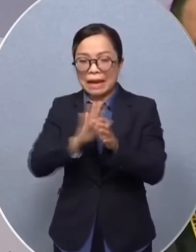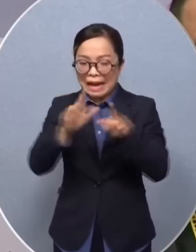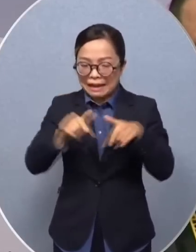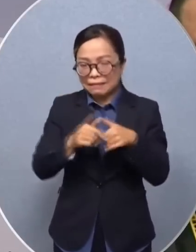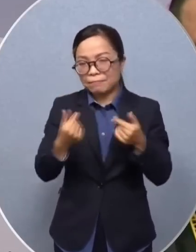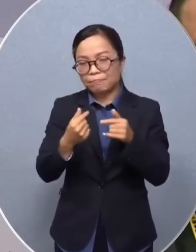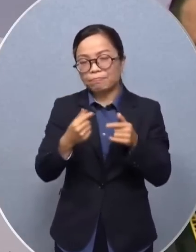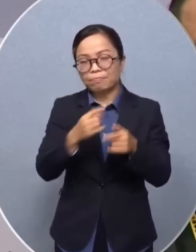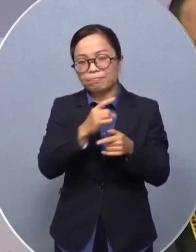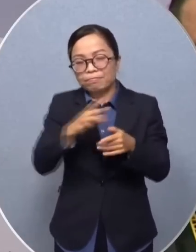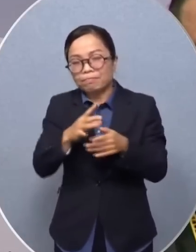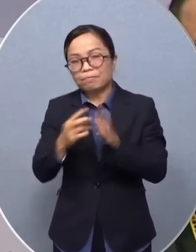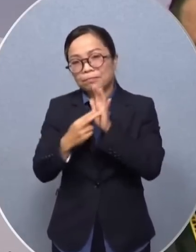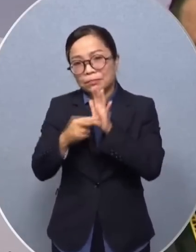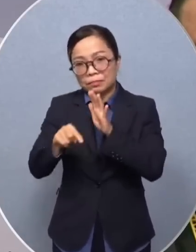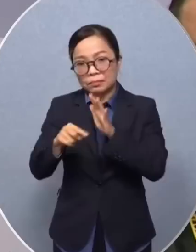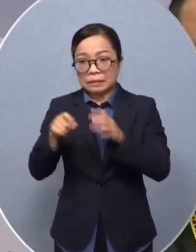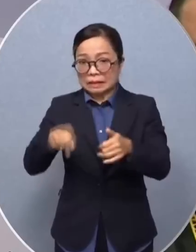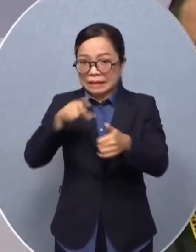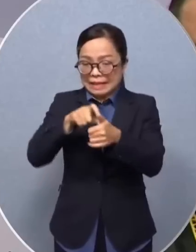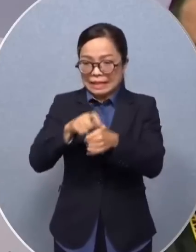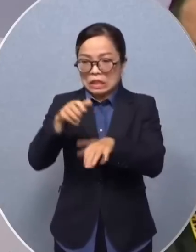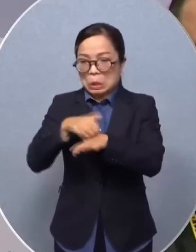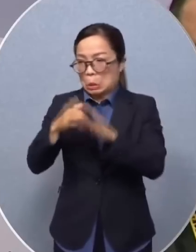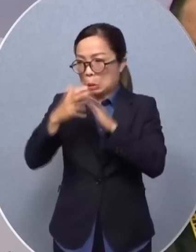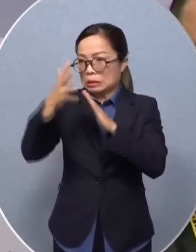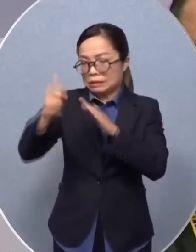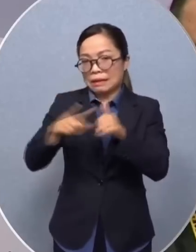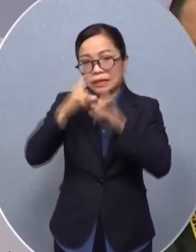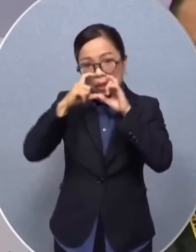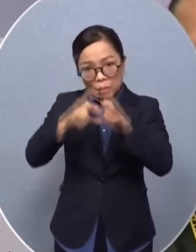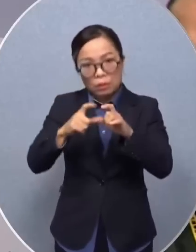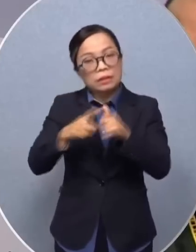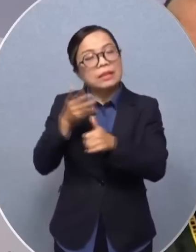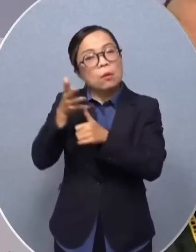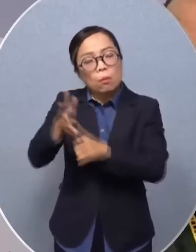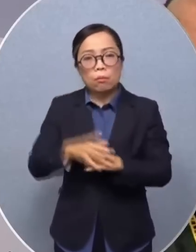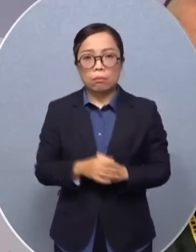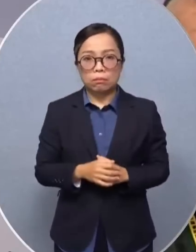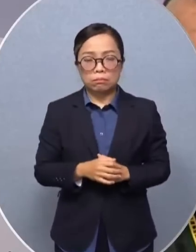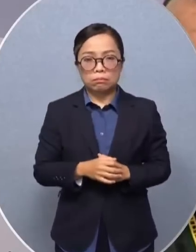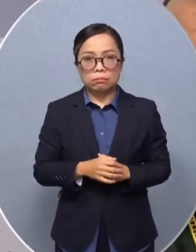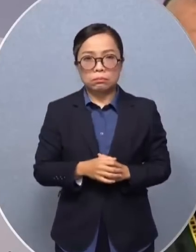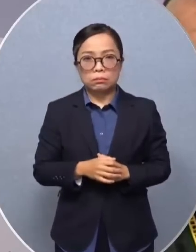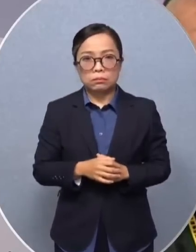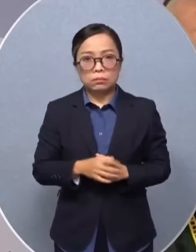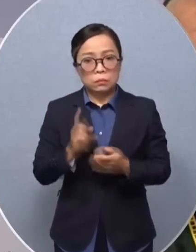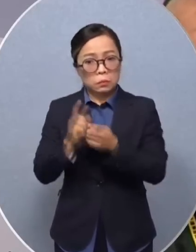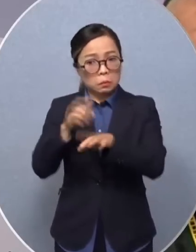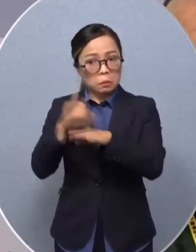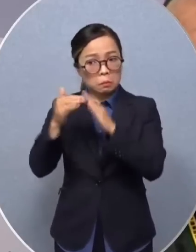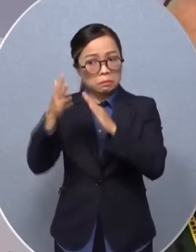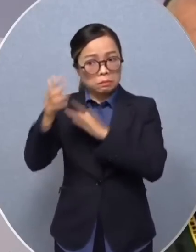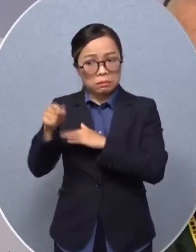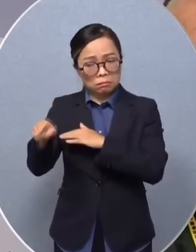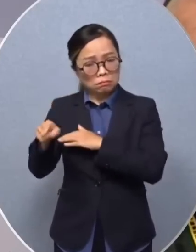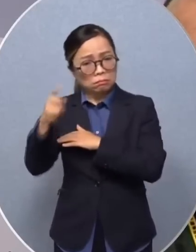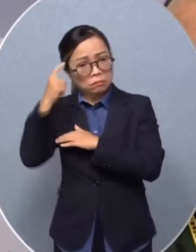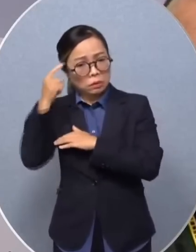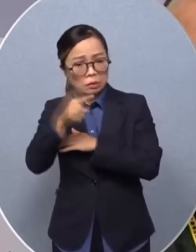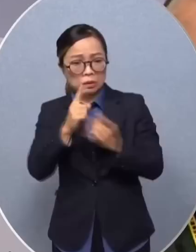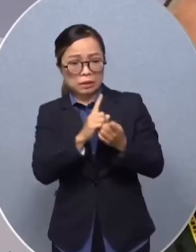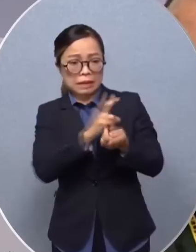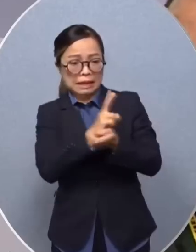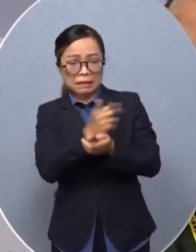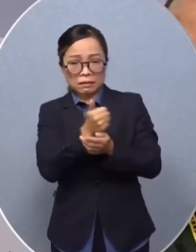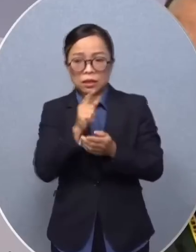比喻。因为这一题是侯市长先作答，所以先请教您。对侯市长而言，对手指